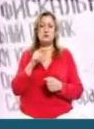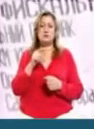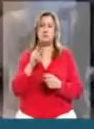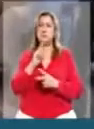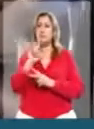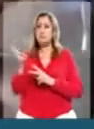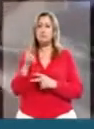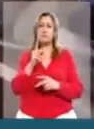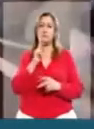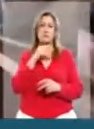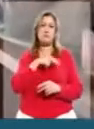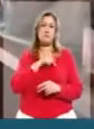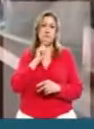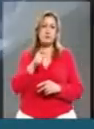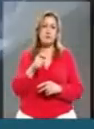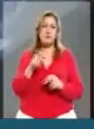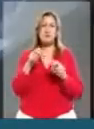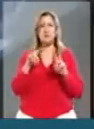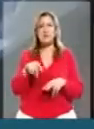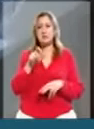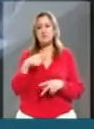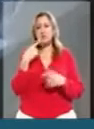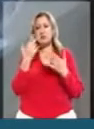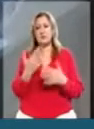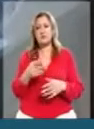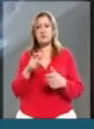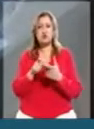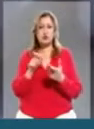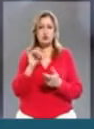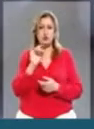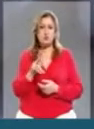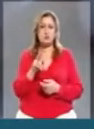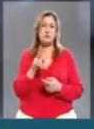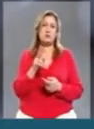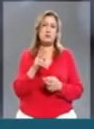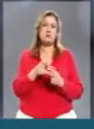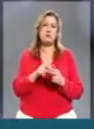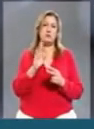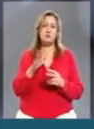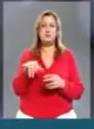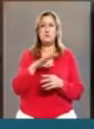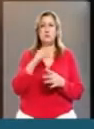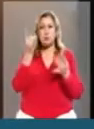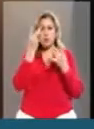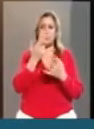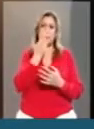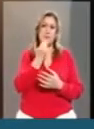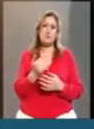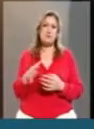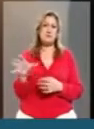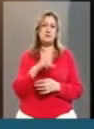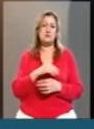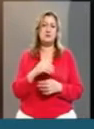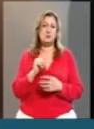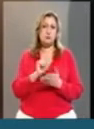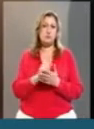тұтынушылардың құқықтық мәдениетін қалыптастыруға ықпалын тигізеді. Бюджетке салық түсірімін көбейтіп, кәсіпкерлерді адал бәсекелестікке ынталандыру да